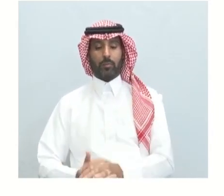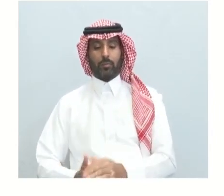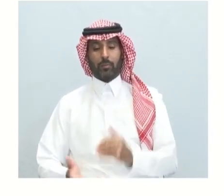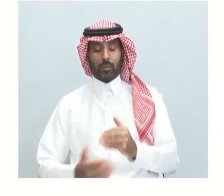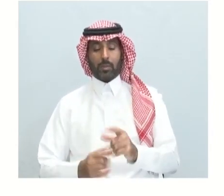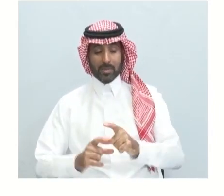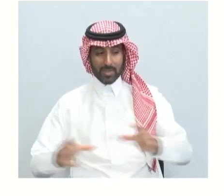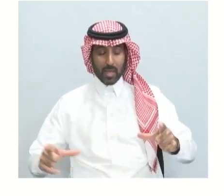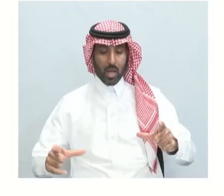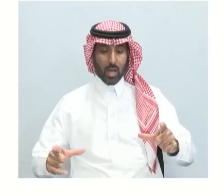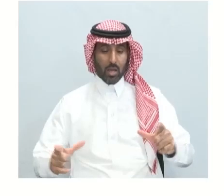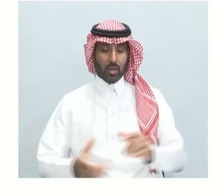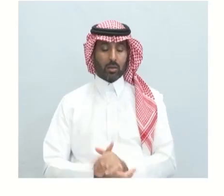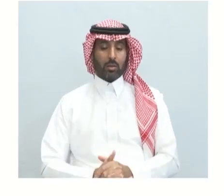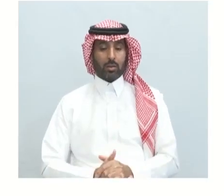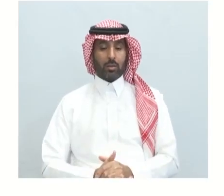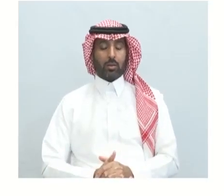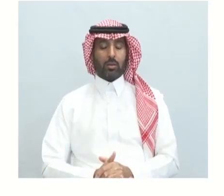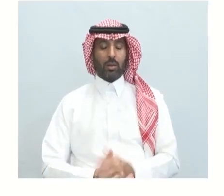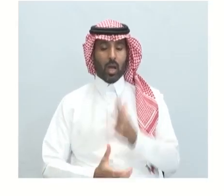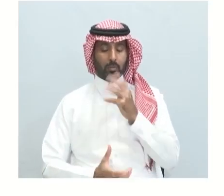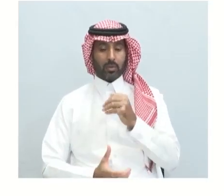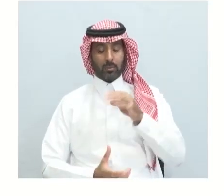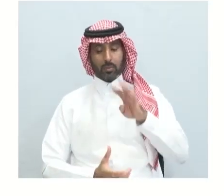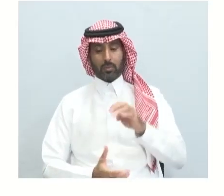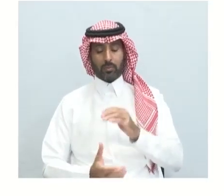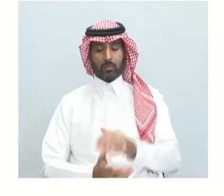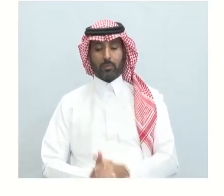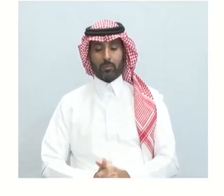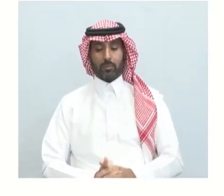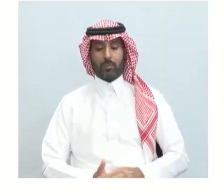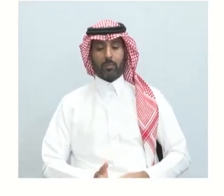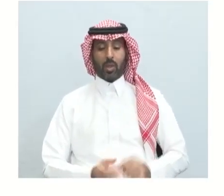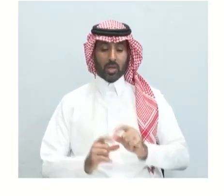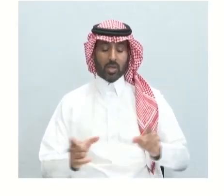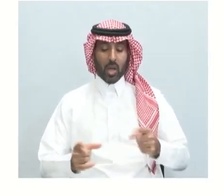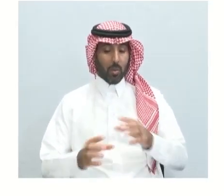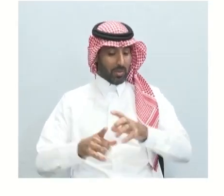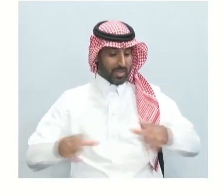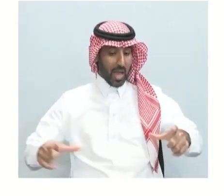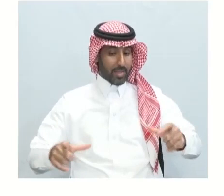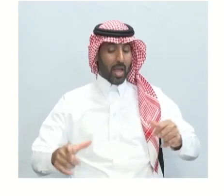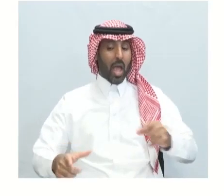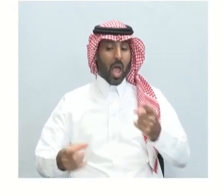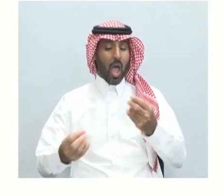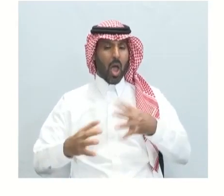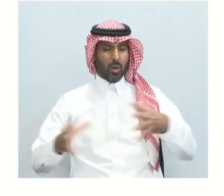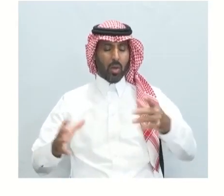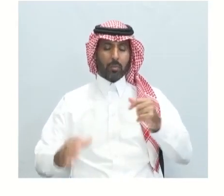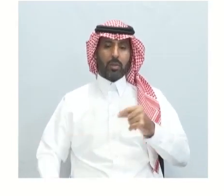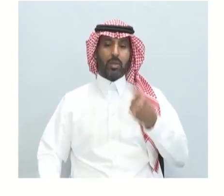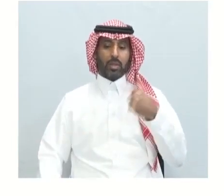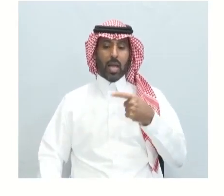وتبلغ المساحه الكليه لل السباخ الرئيسه اكثر من 11000 كيلو